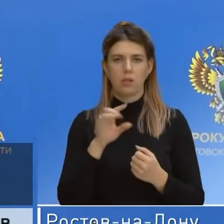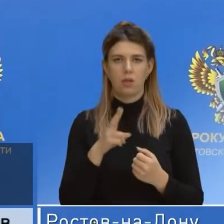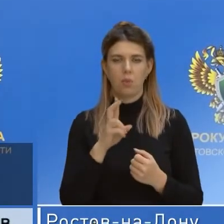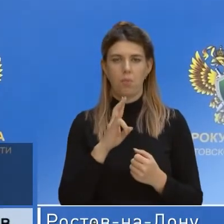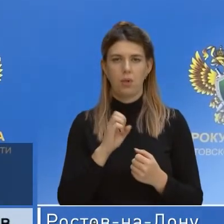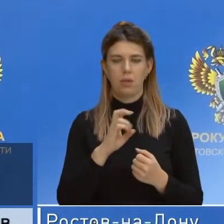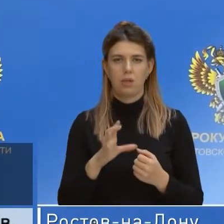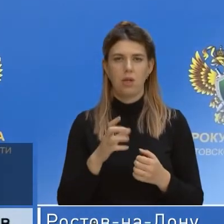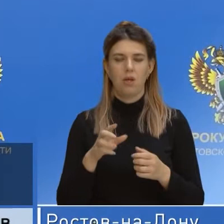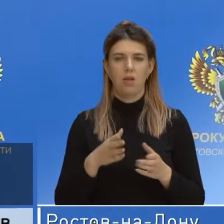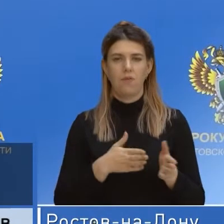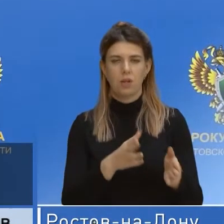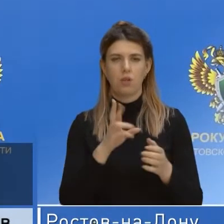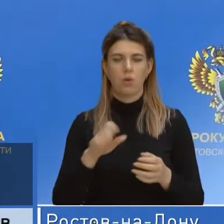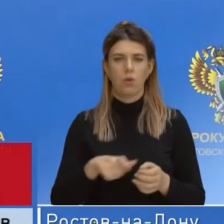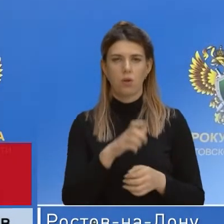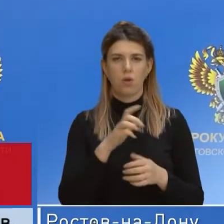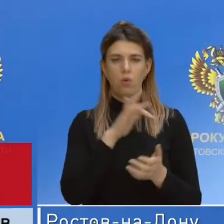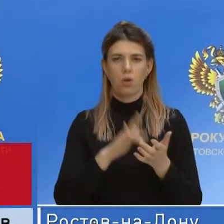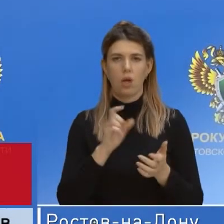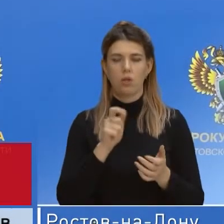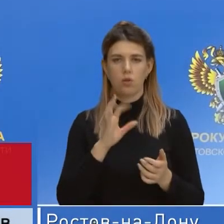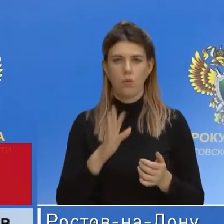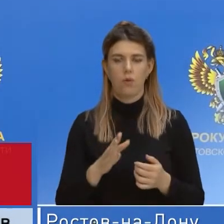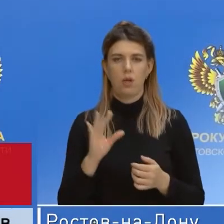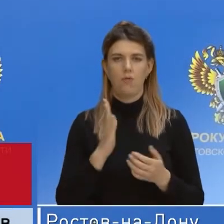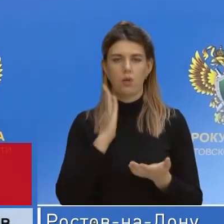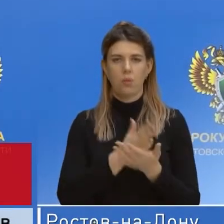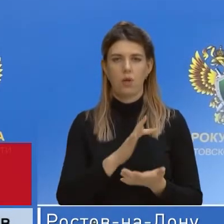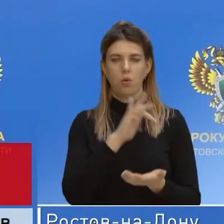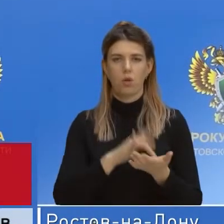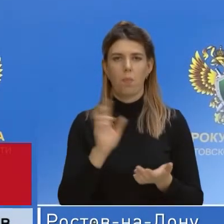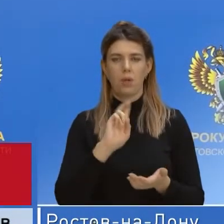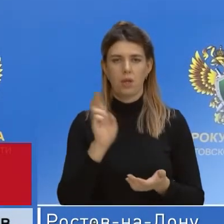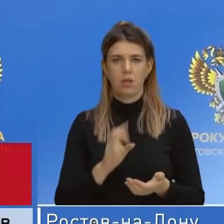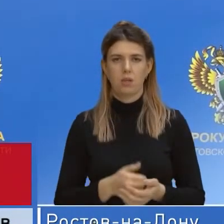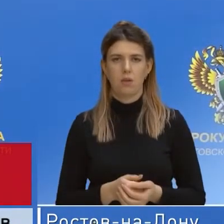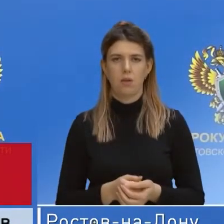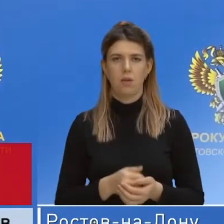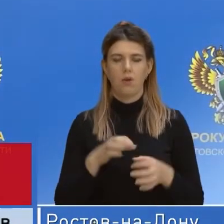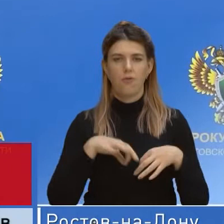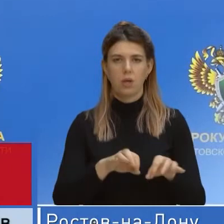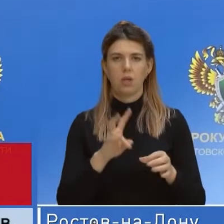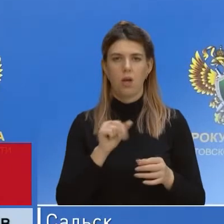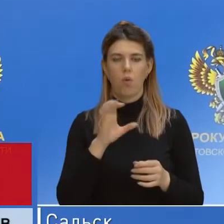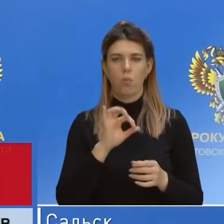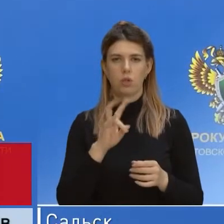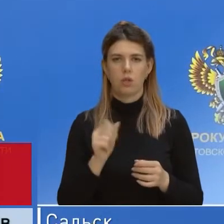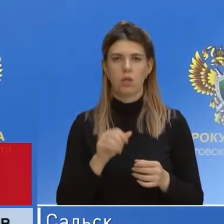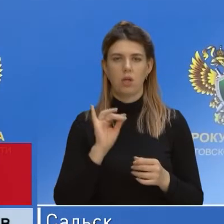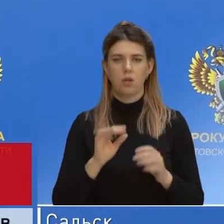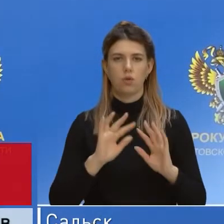benz двигался по трассе со стороны города азова в направлении города батайска выехал на обочину и